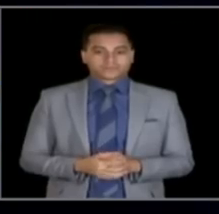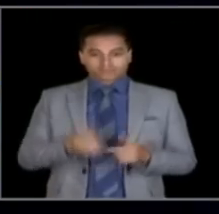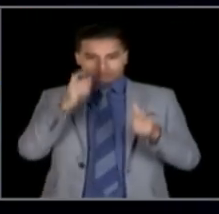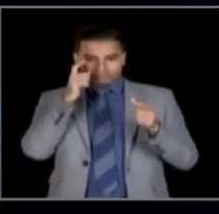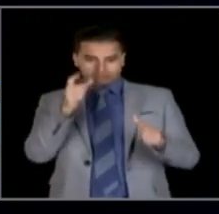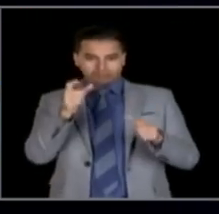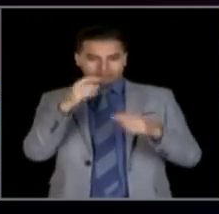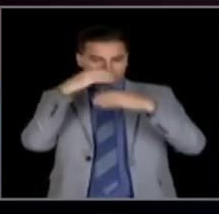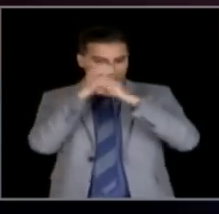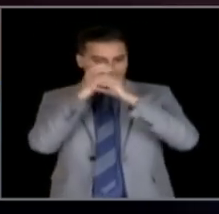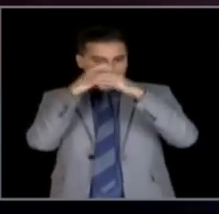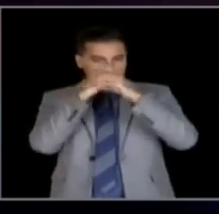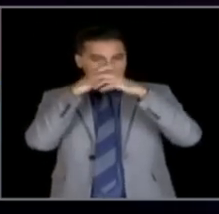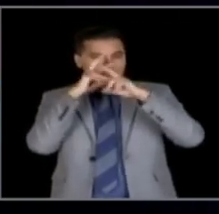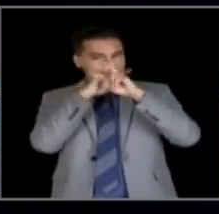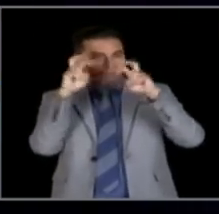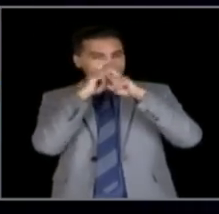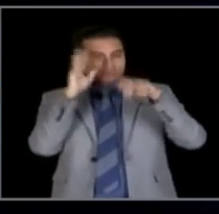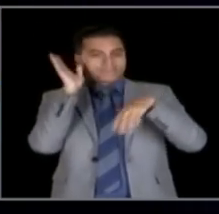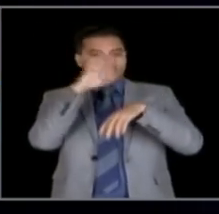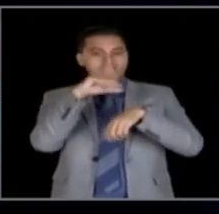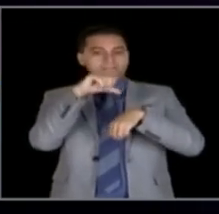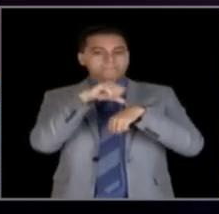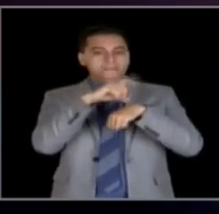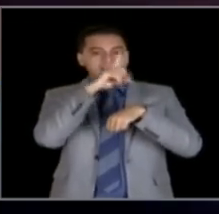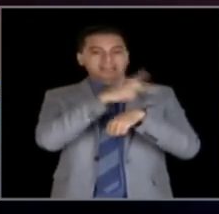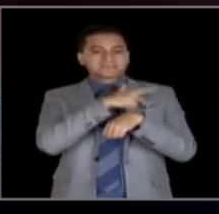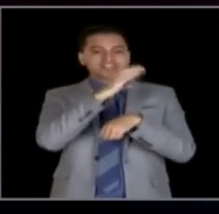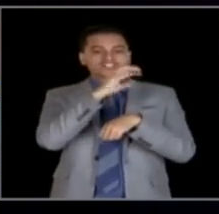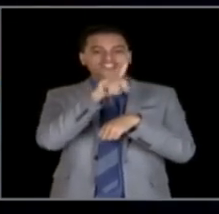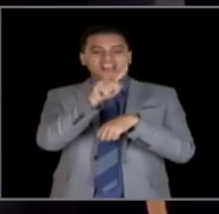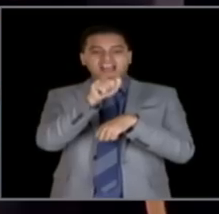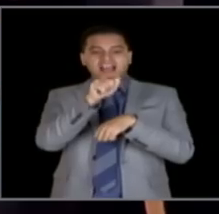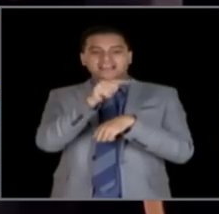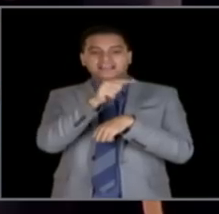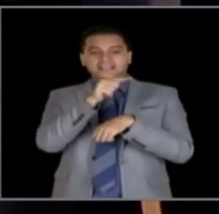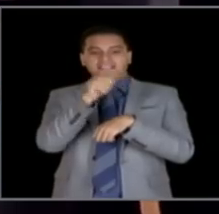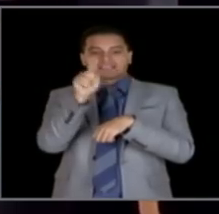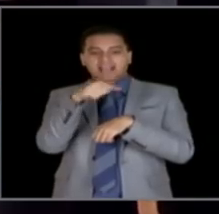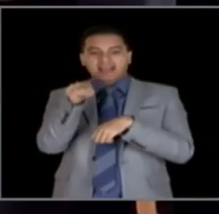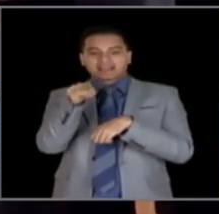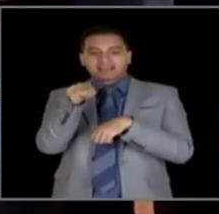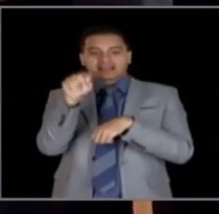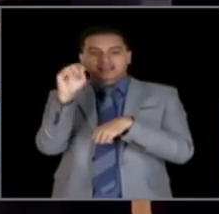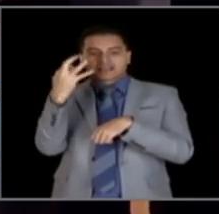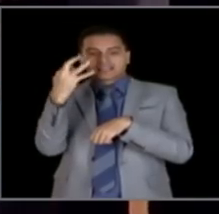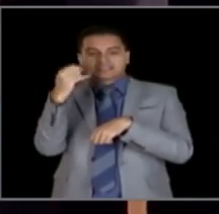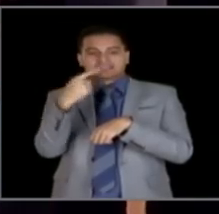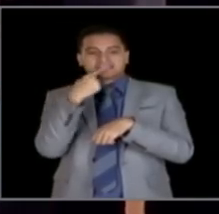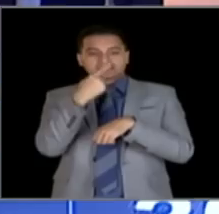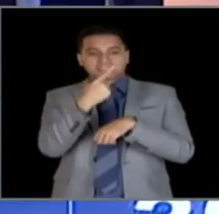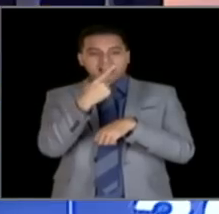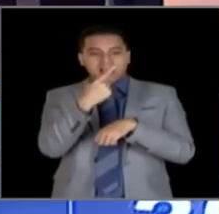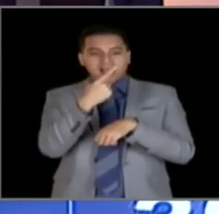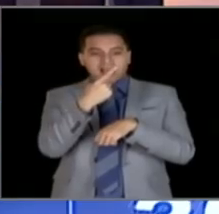رصد أحد تلسكوبات مجرة جي أن زد 13 عام